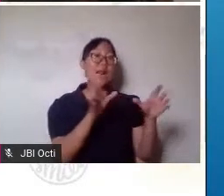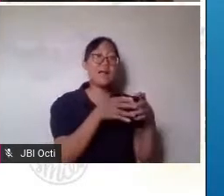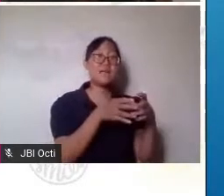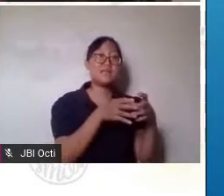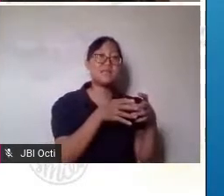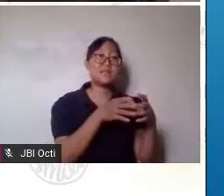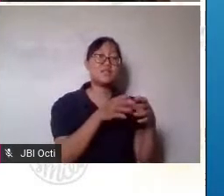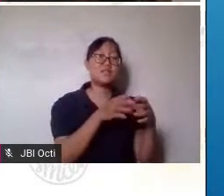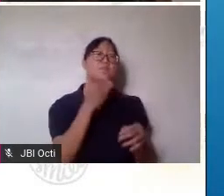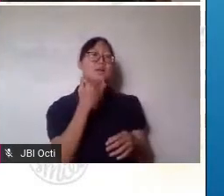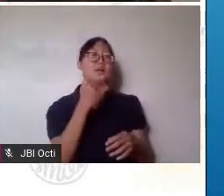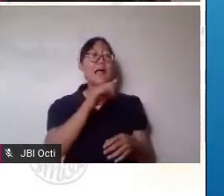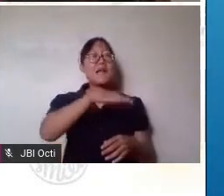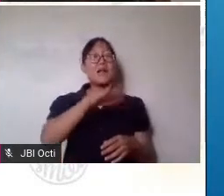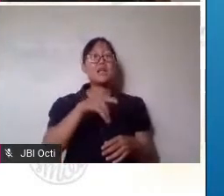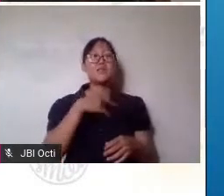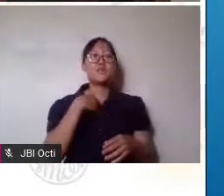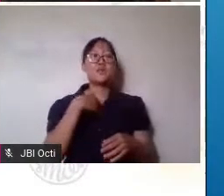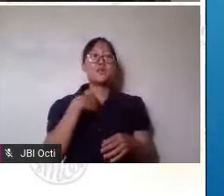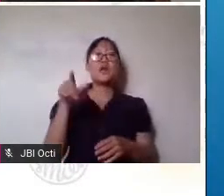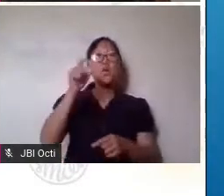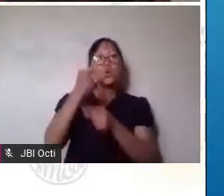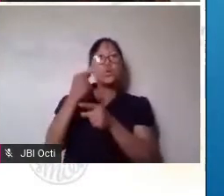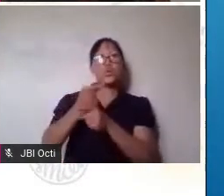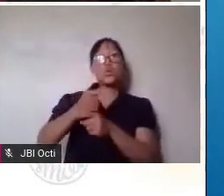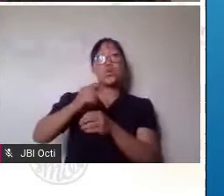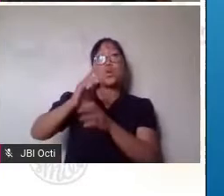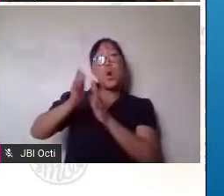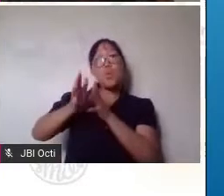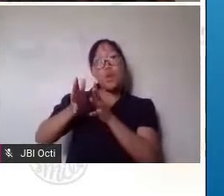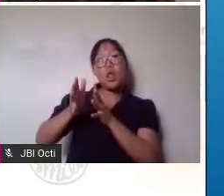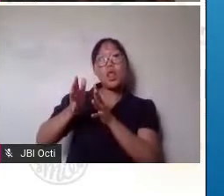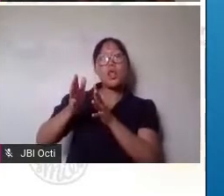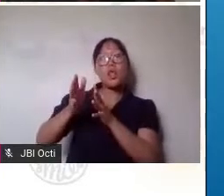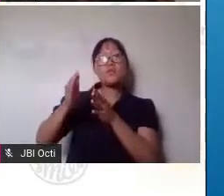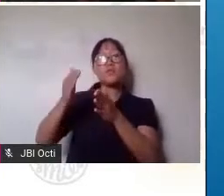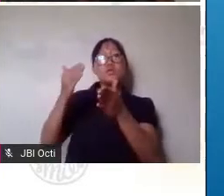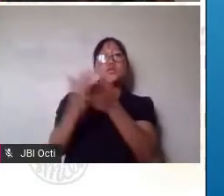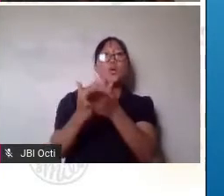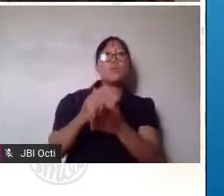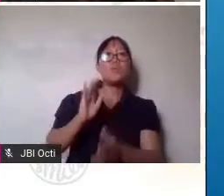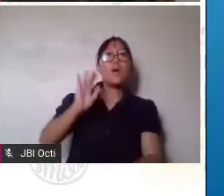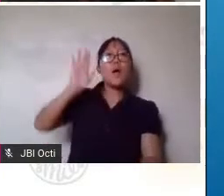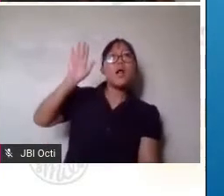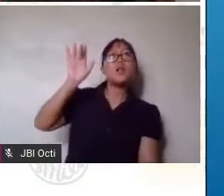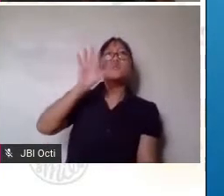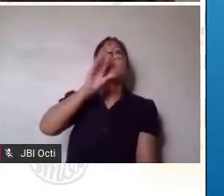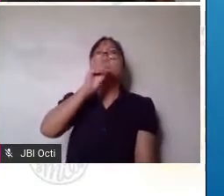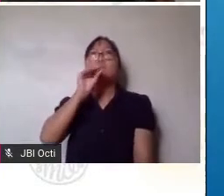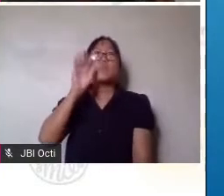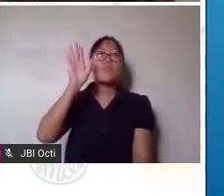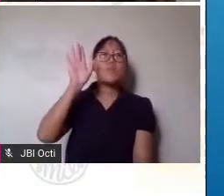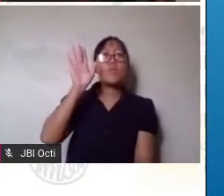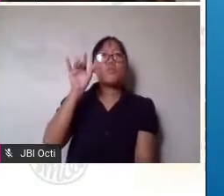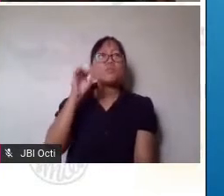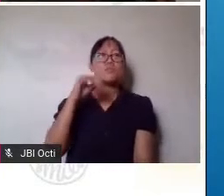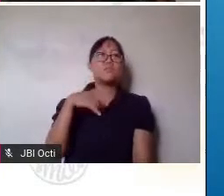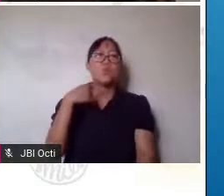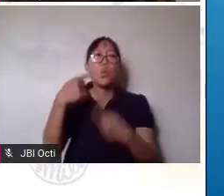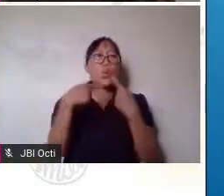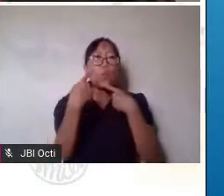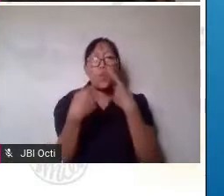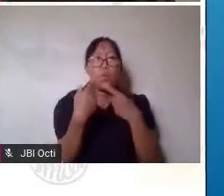pembicaraan dari guru yang sedang menerangkan pelajaran ya. Dan biasanya anak-anaknya sering sekali kemudian mudah